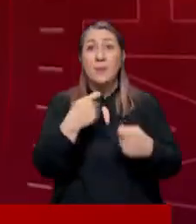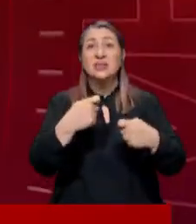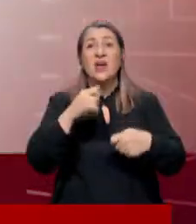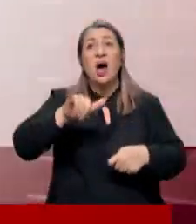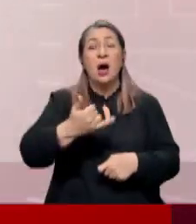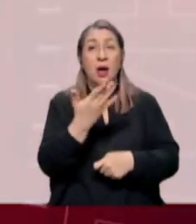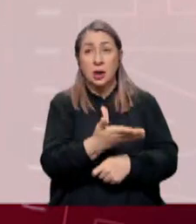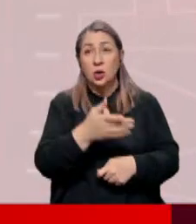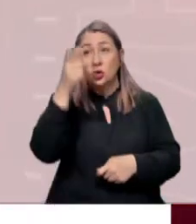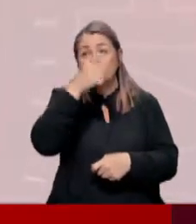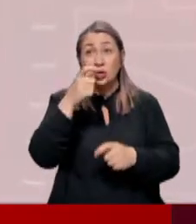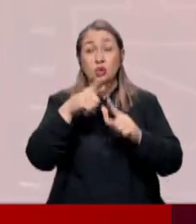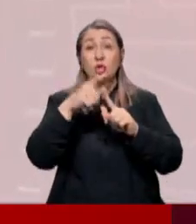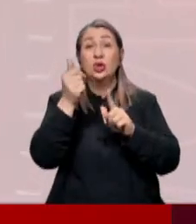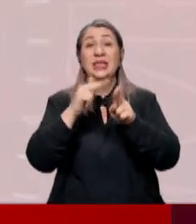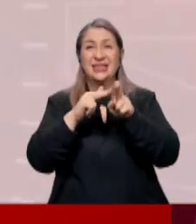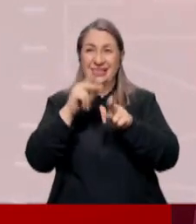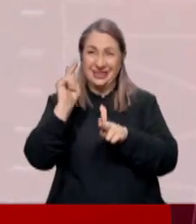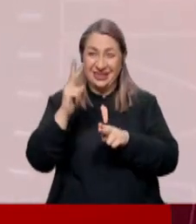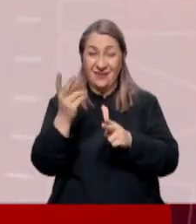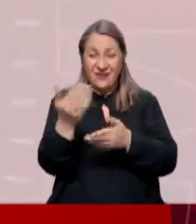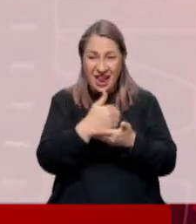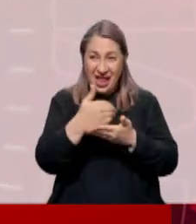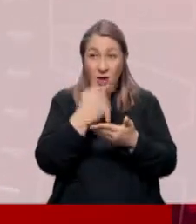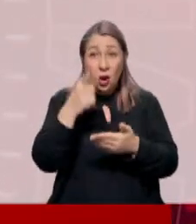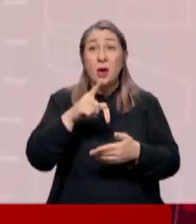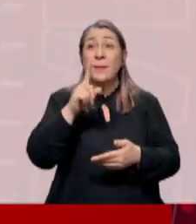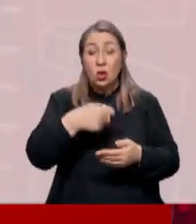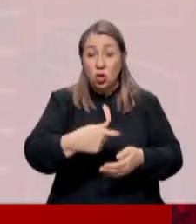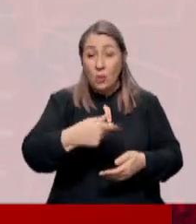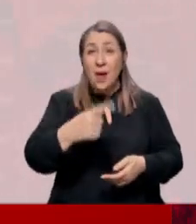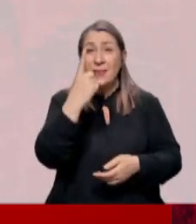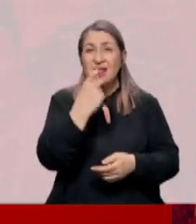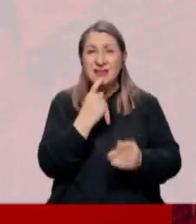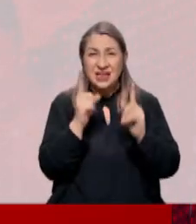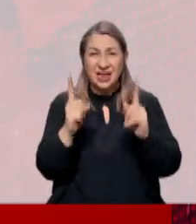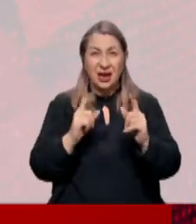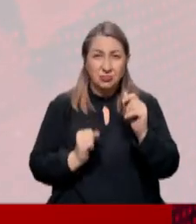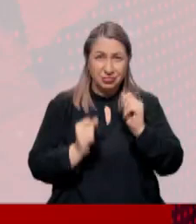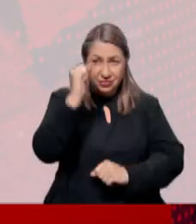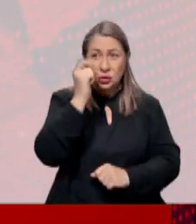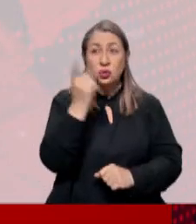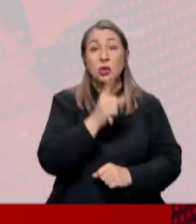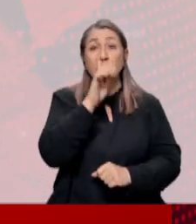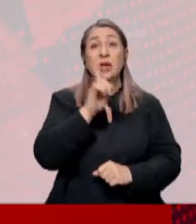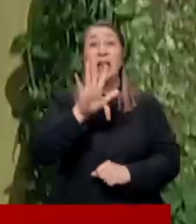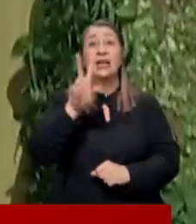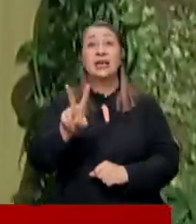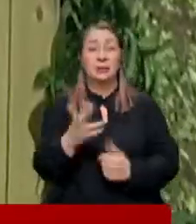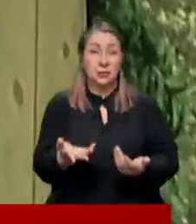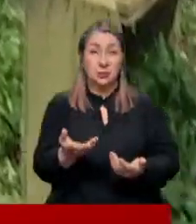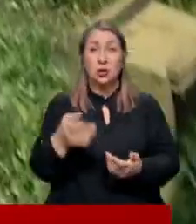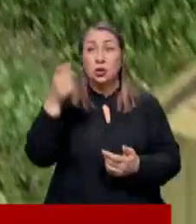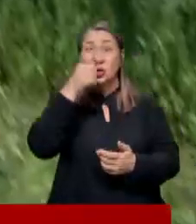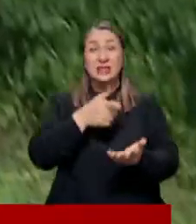maliyetleri arttı. Türkiye İstatistik Kurumu verilerine göre sadece gübredeki bir yıllık artış oranı %152.